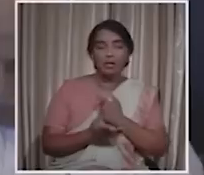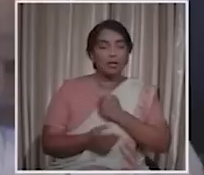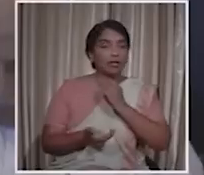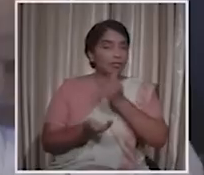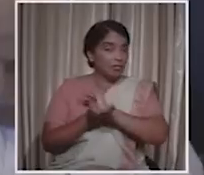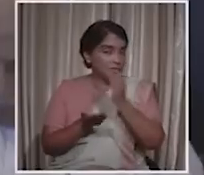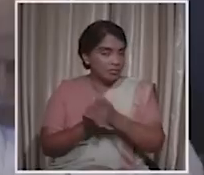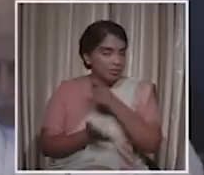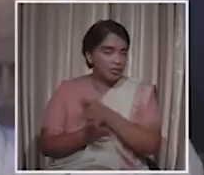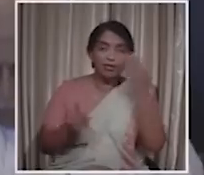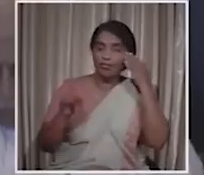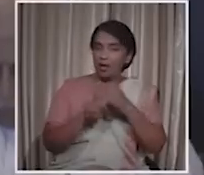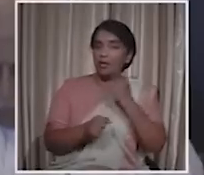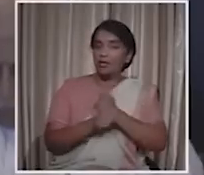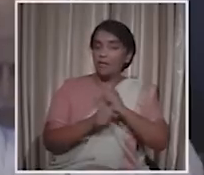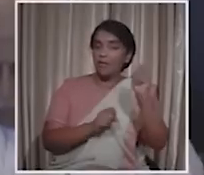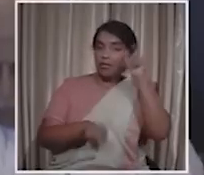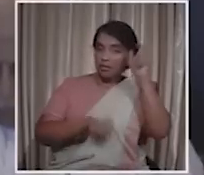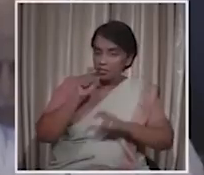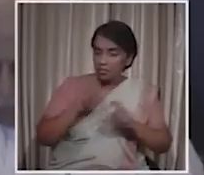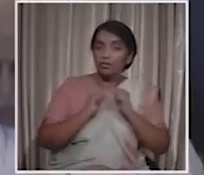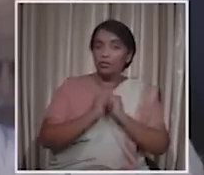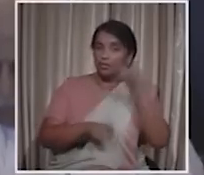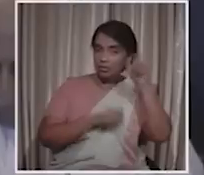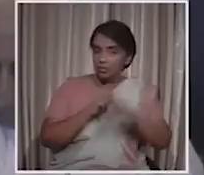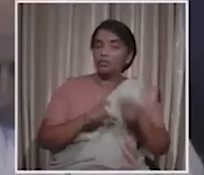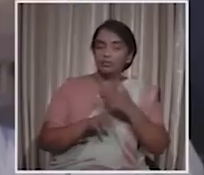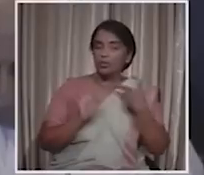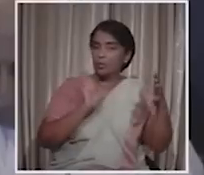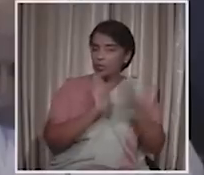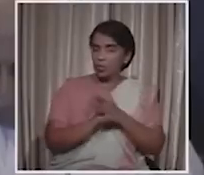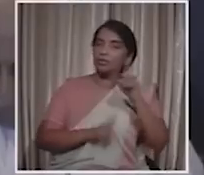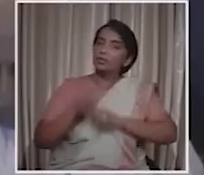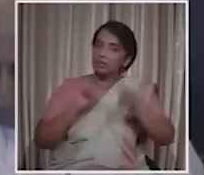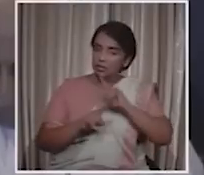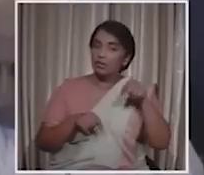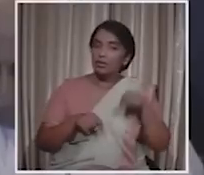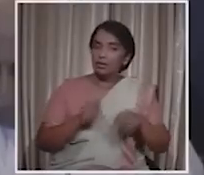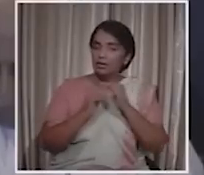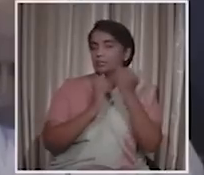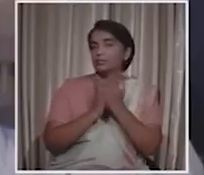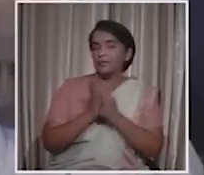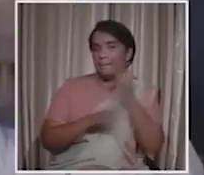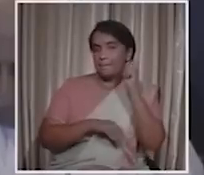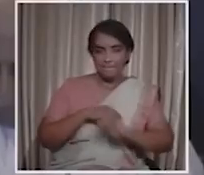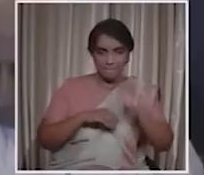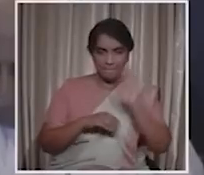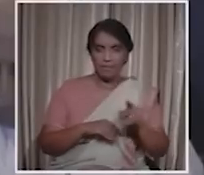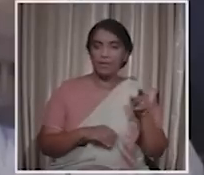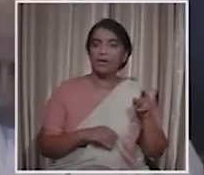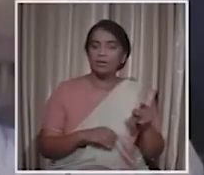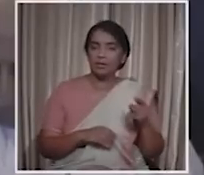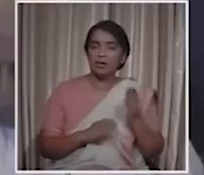භාණ්ඩාගාරය සහ අදාළ රජයේ නිලධාරීන් වෘත්තිකයන් විශේෂයන් සමග සාකච්ඡා කොට අපි මේ වැඩපිළිවෙළ සැලසුම් කර තිබෙනවා.